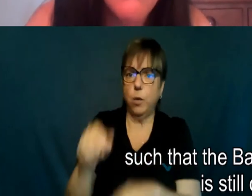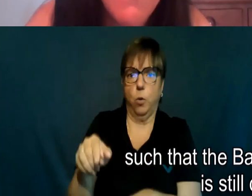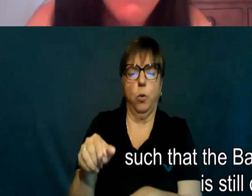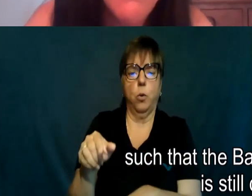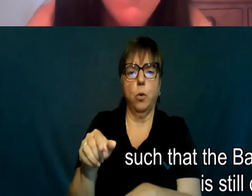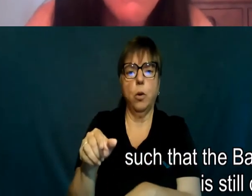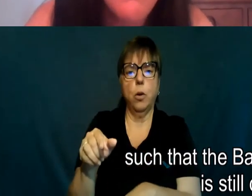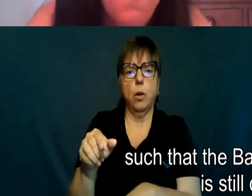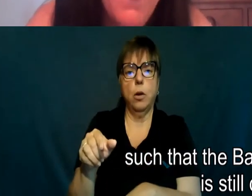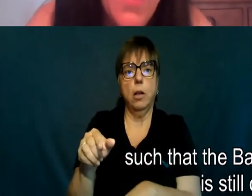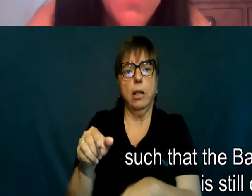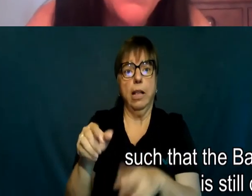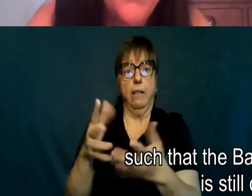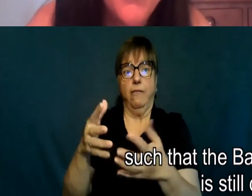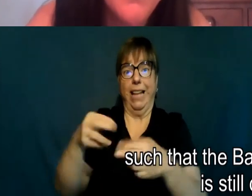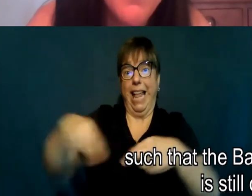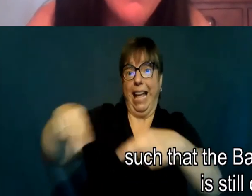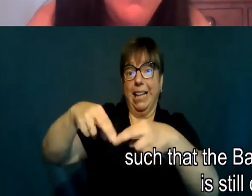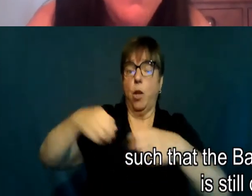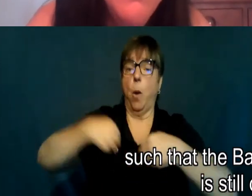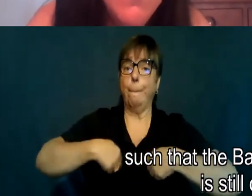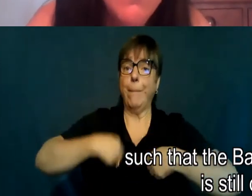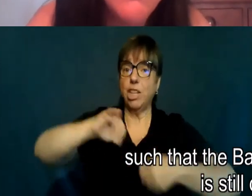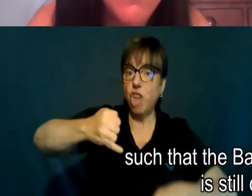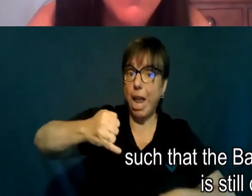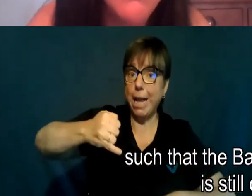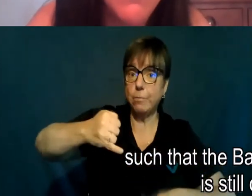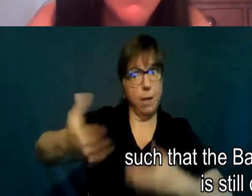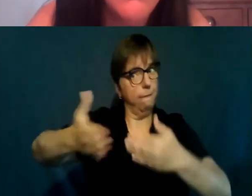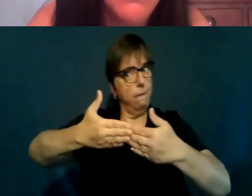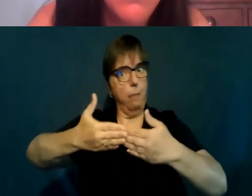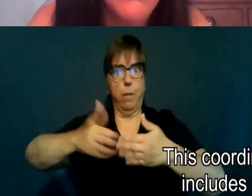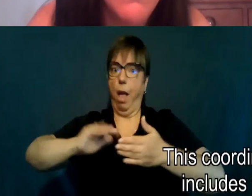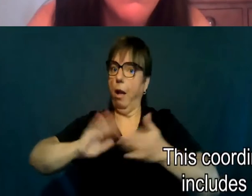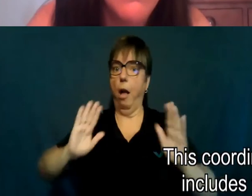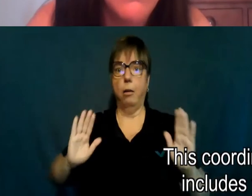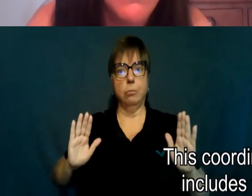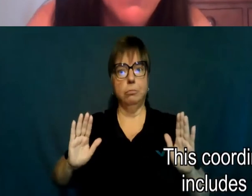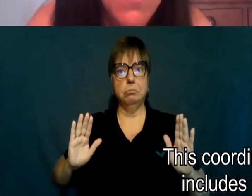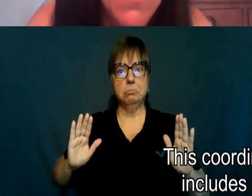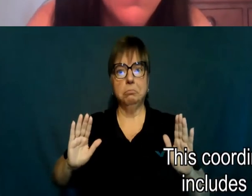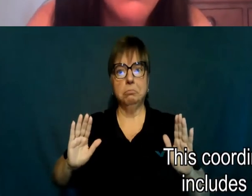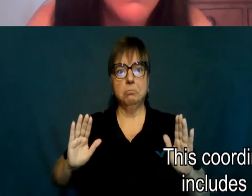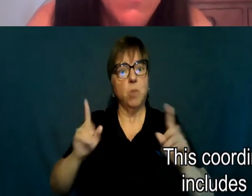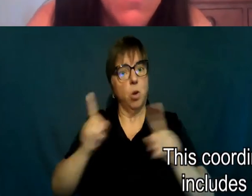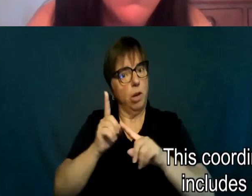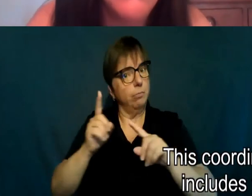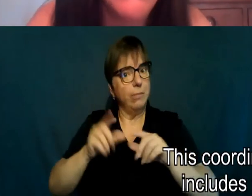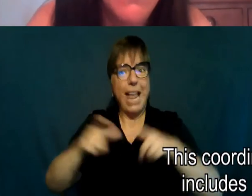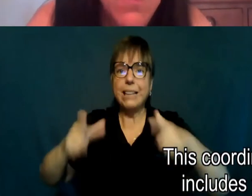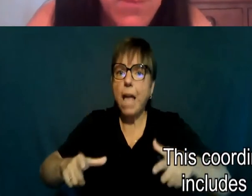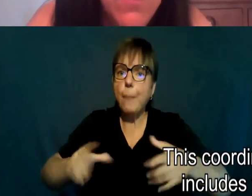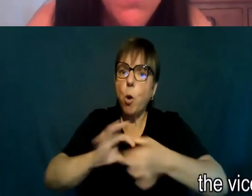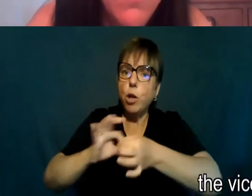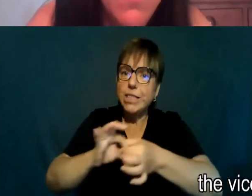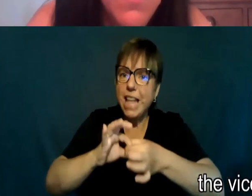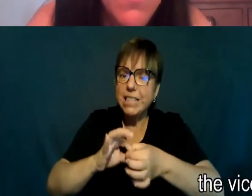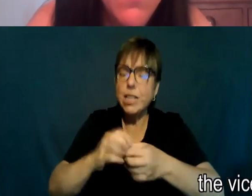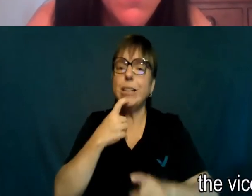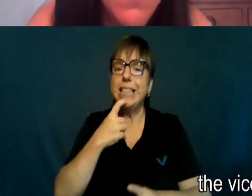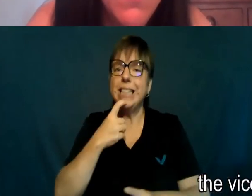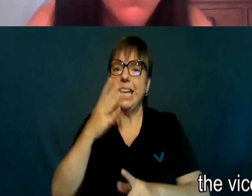la région Bay James est encore fermée. Cette table de coordination inclut le grand chef,